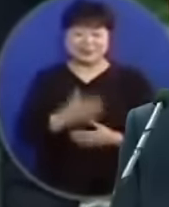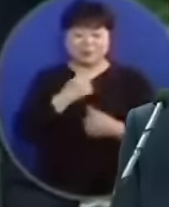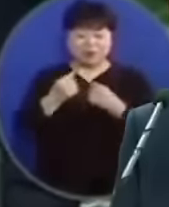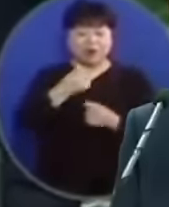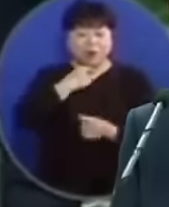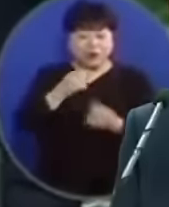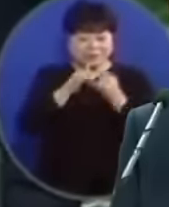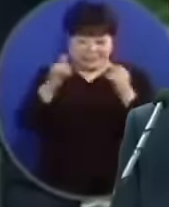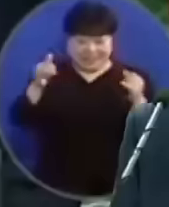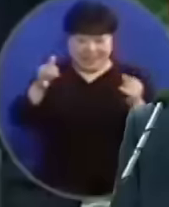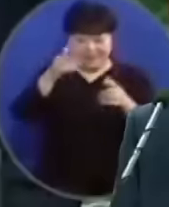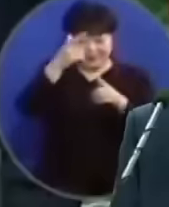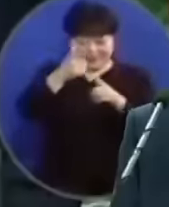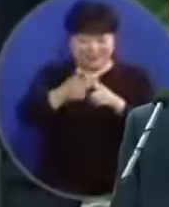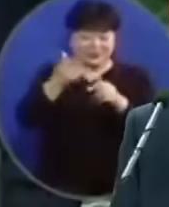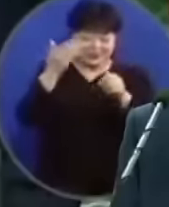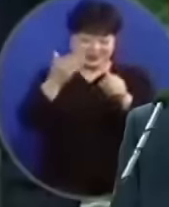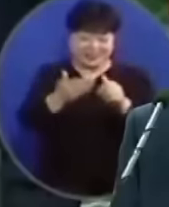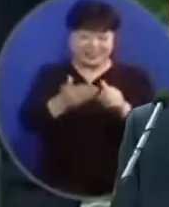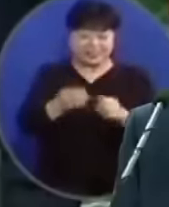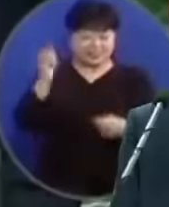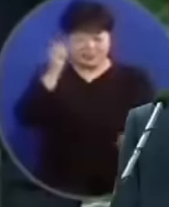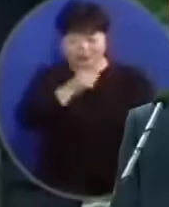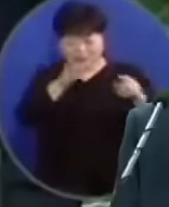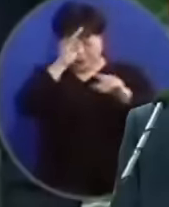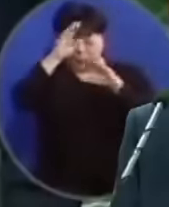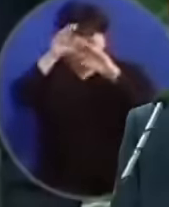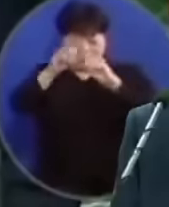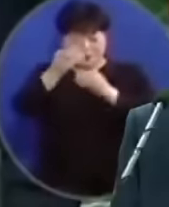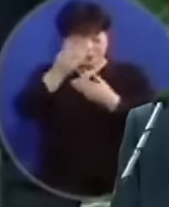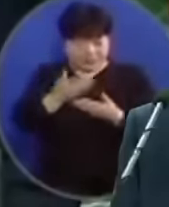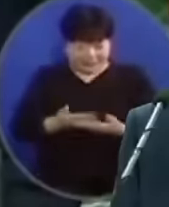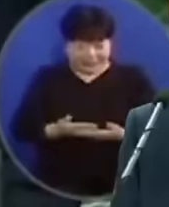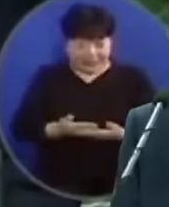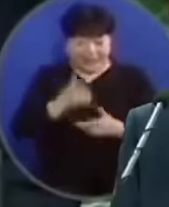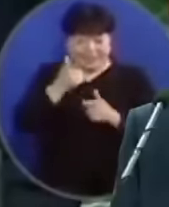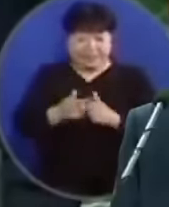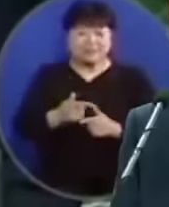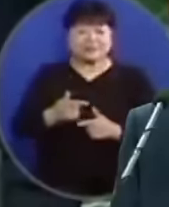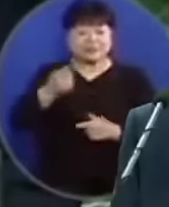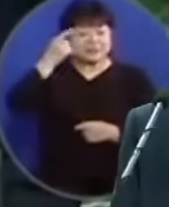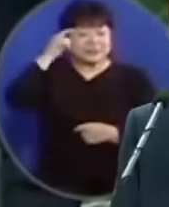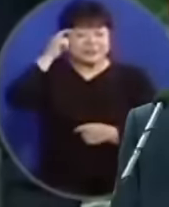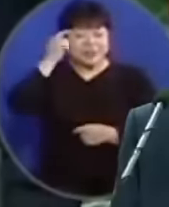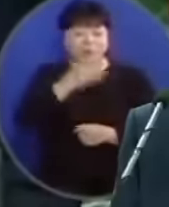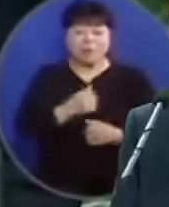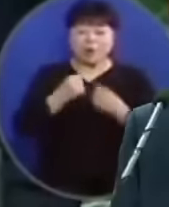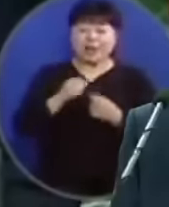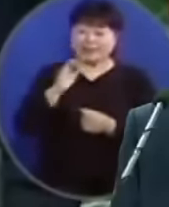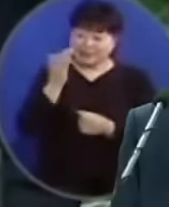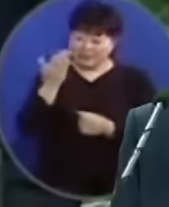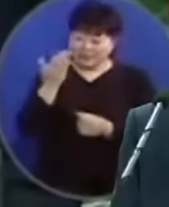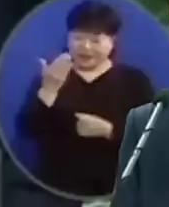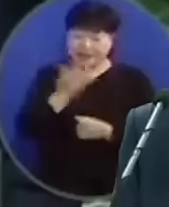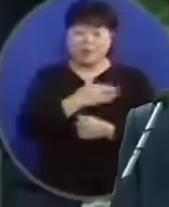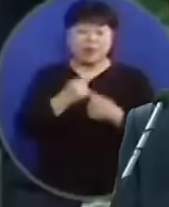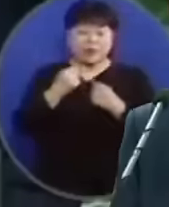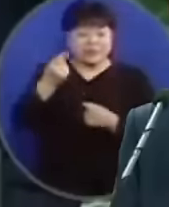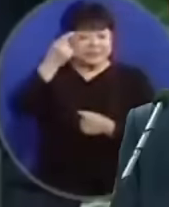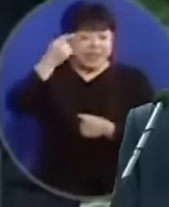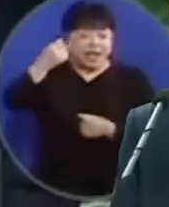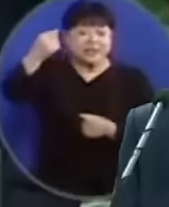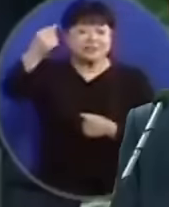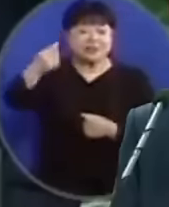건강을 원하는 사람은 예수 그리스도께서 채찍에 맞으심으로 나음을 얻었으므로, 예수님의 생각은 여러분이 건강에 있으니까 그 건강한